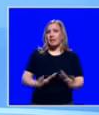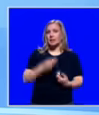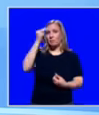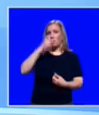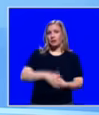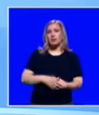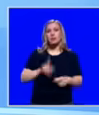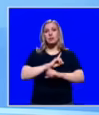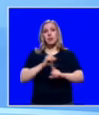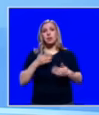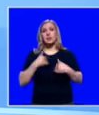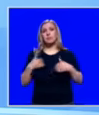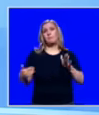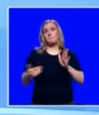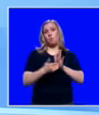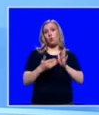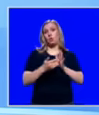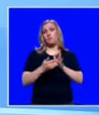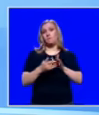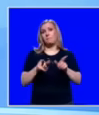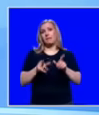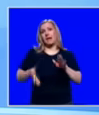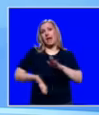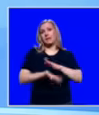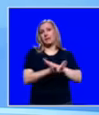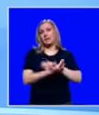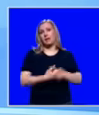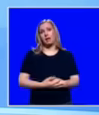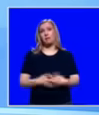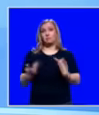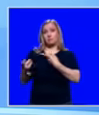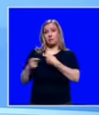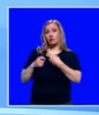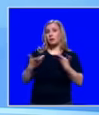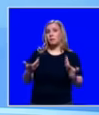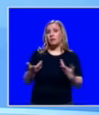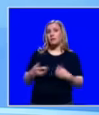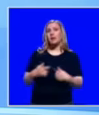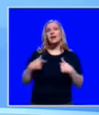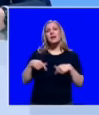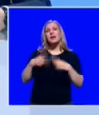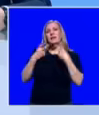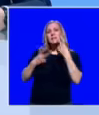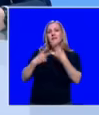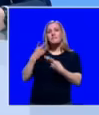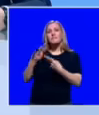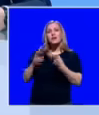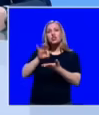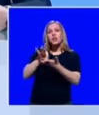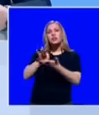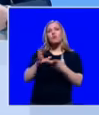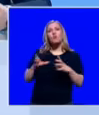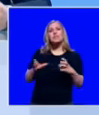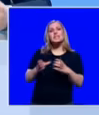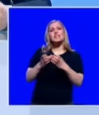Ние сме против емигрантите. И какво ще направите като евродепутат? Чие семейство се вижда? Аз ви попитах кой би искал